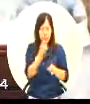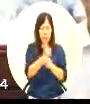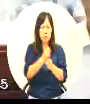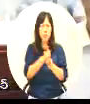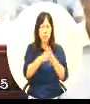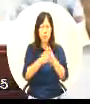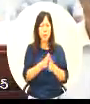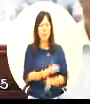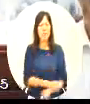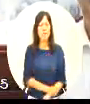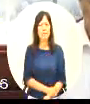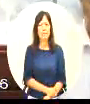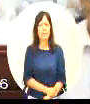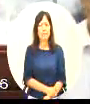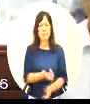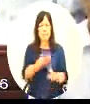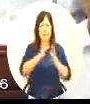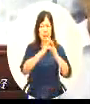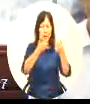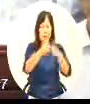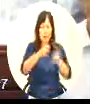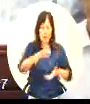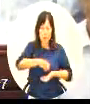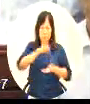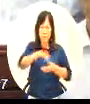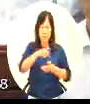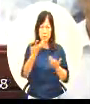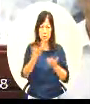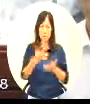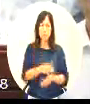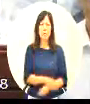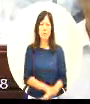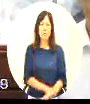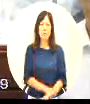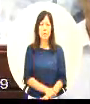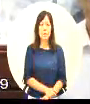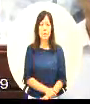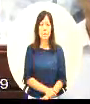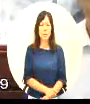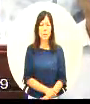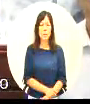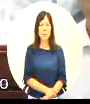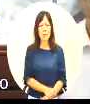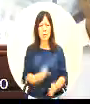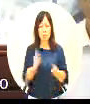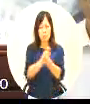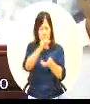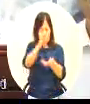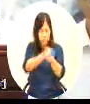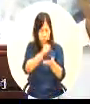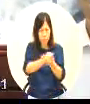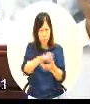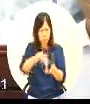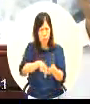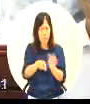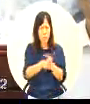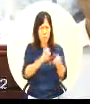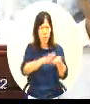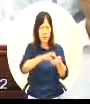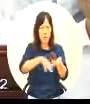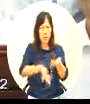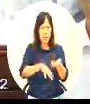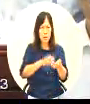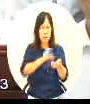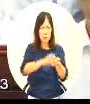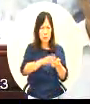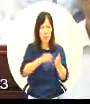实。那议员刚刚谈到的这个部分，其实对那个在住记部分的部分，因为在医疗里面其实